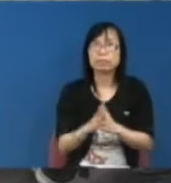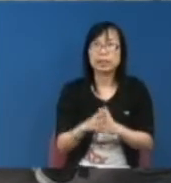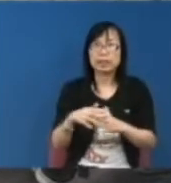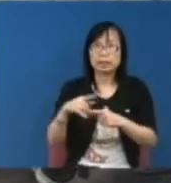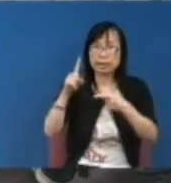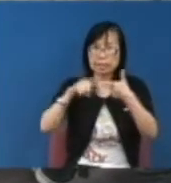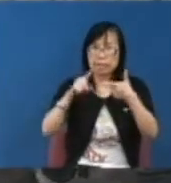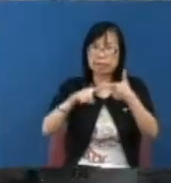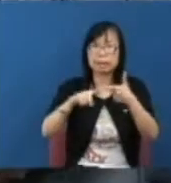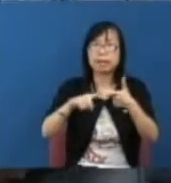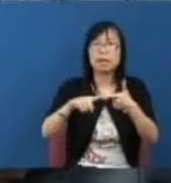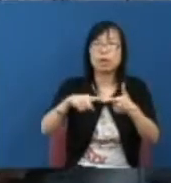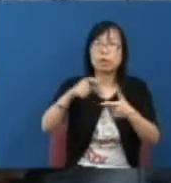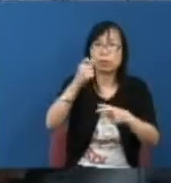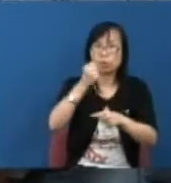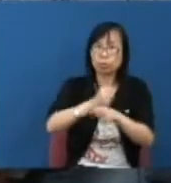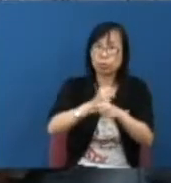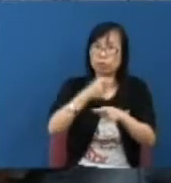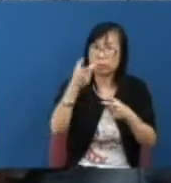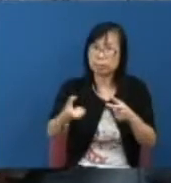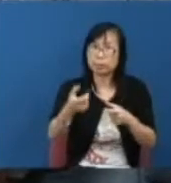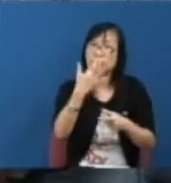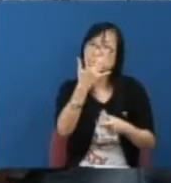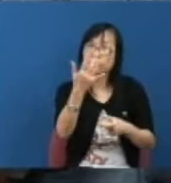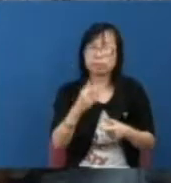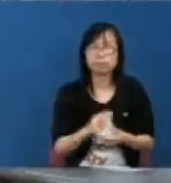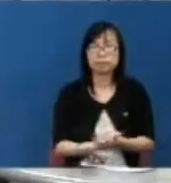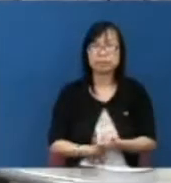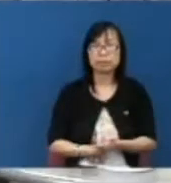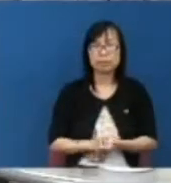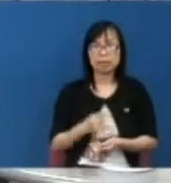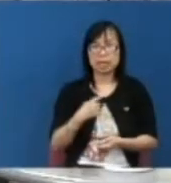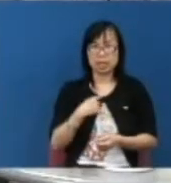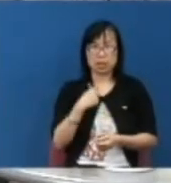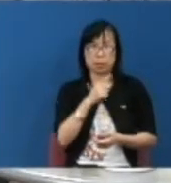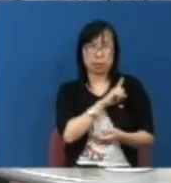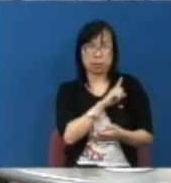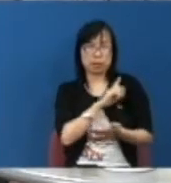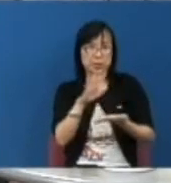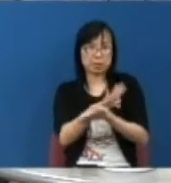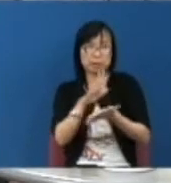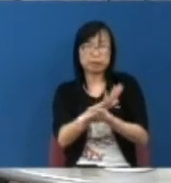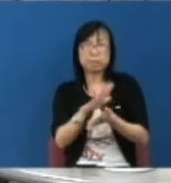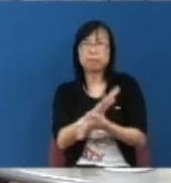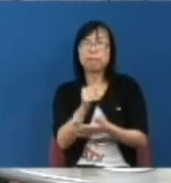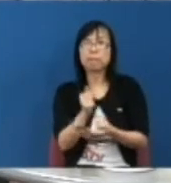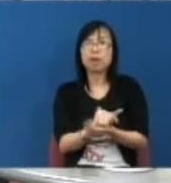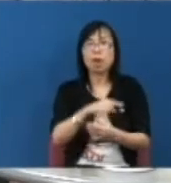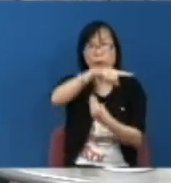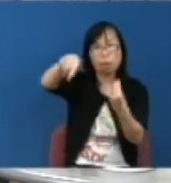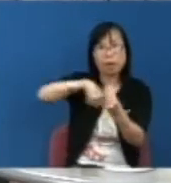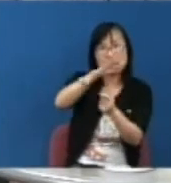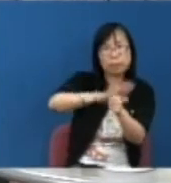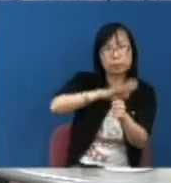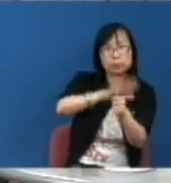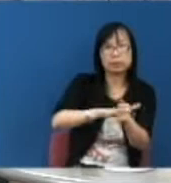次就係、是。即係佢個造價成本約莫要幾多咧？ 如果以我嘅經驗咧，以呢個環保署咧，佢